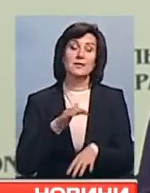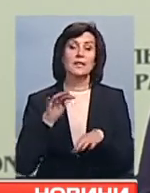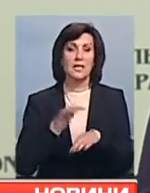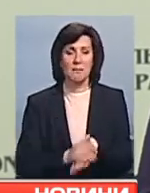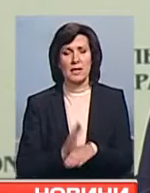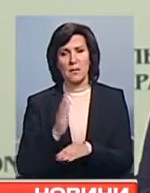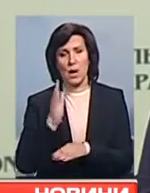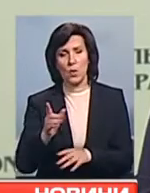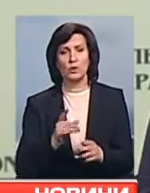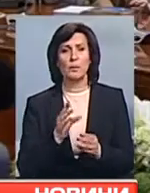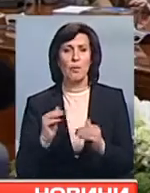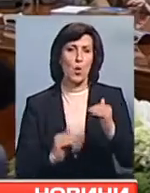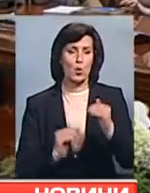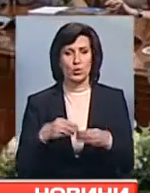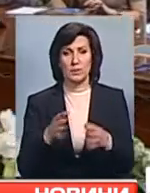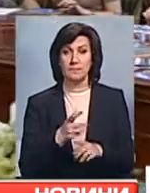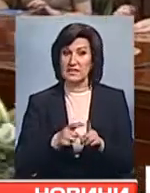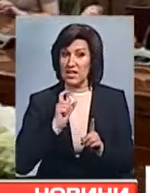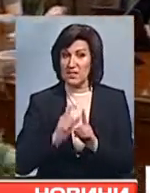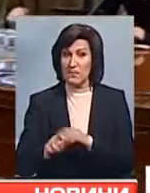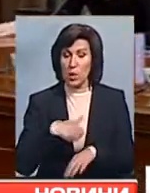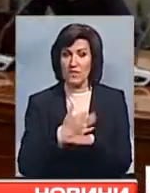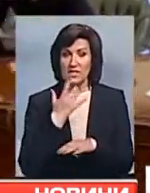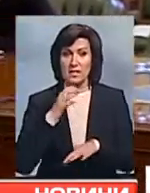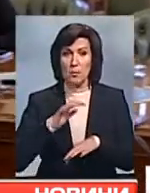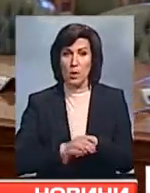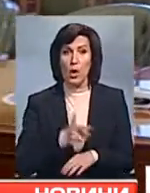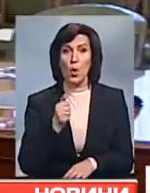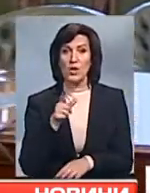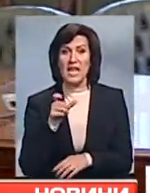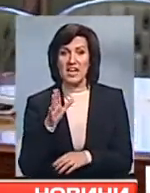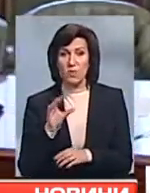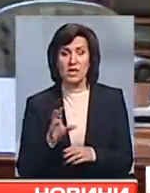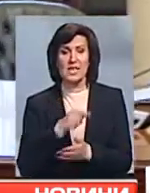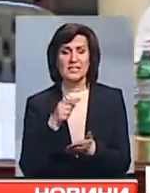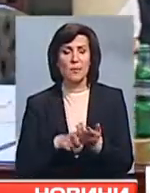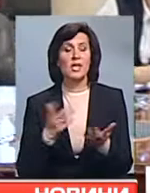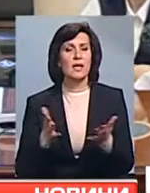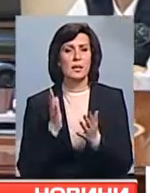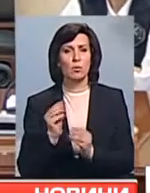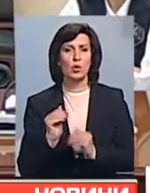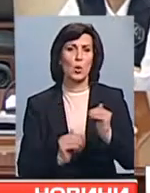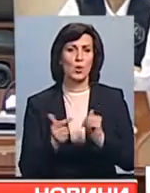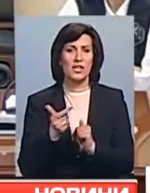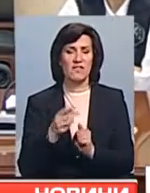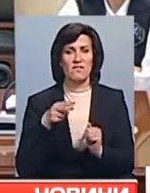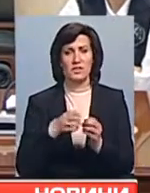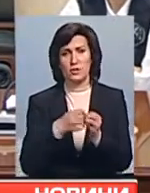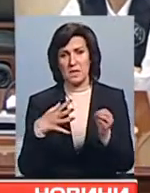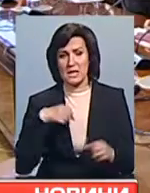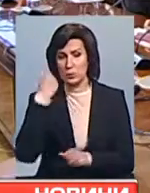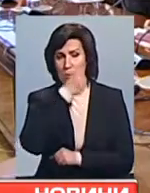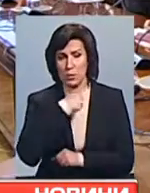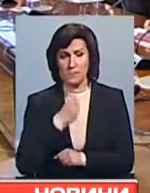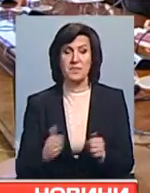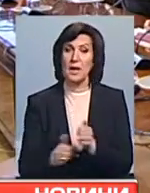банк прогноза по курсу не дает. Це відповідь голови Національного банку Валерії Гонтаревої на запитання, яким буде курс гривні у 2015